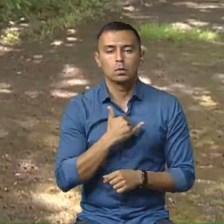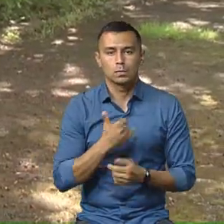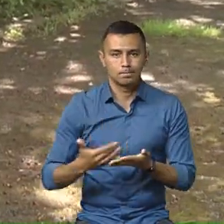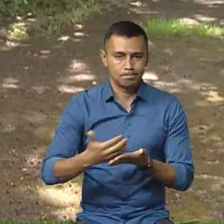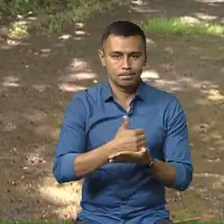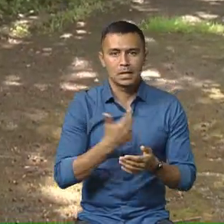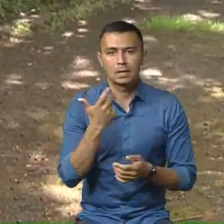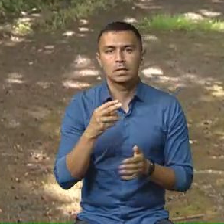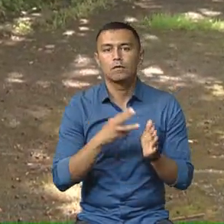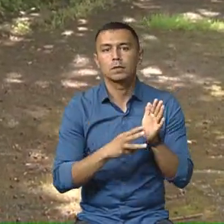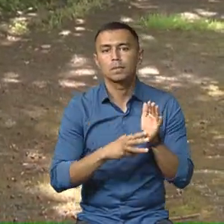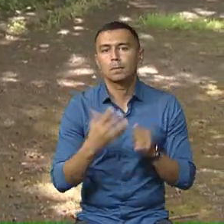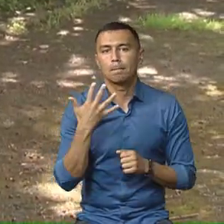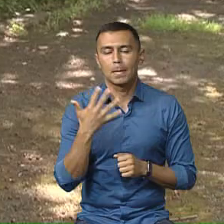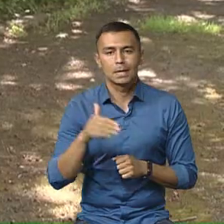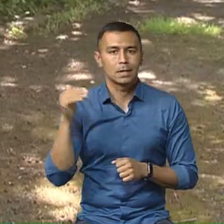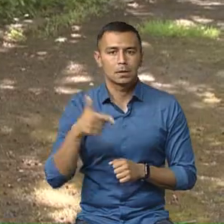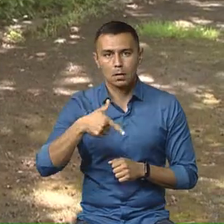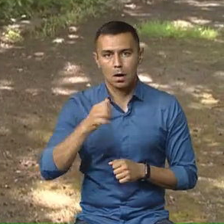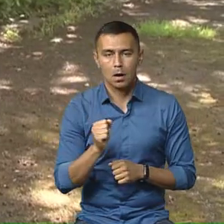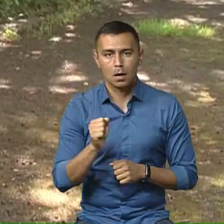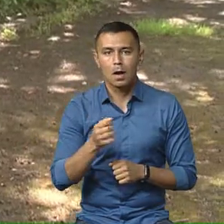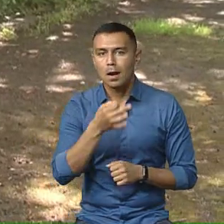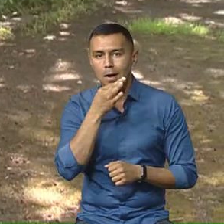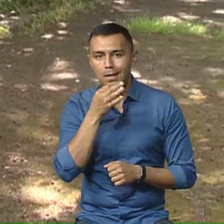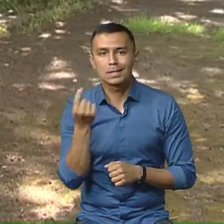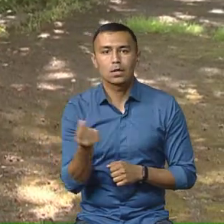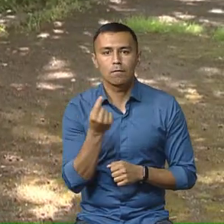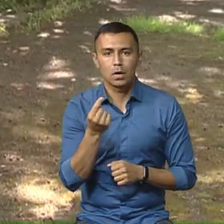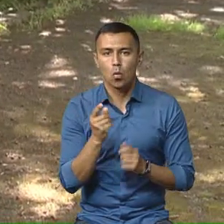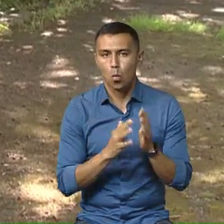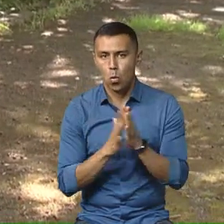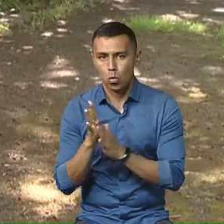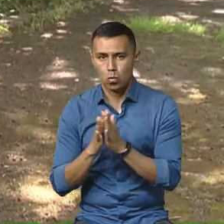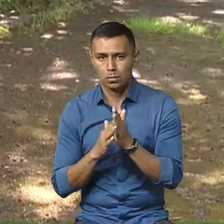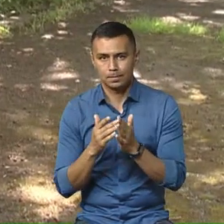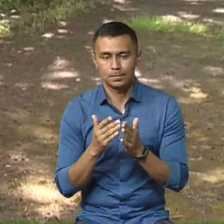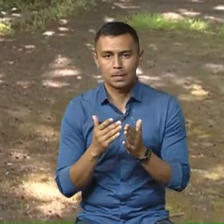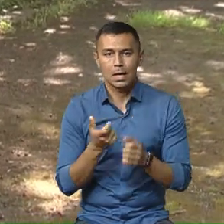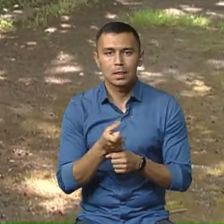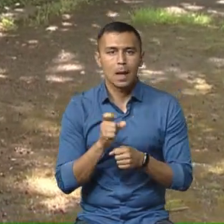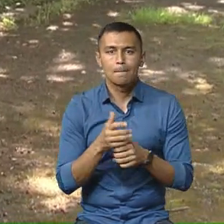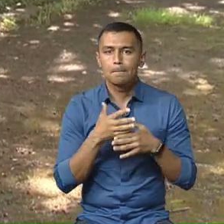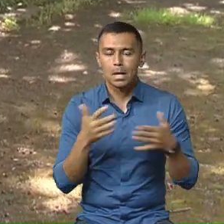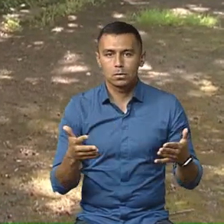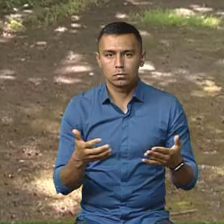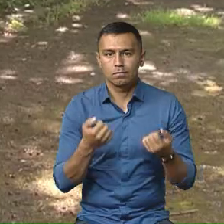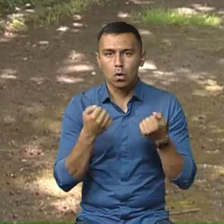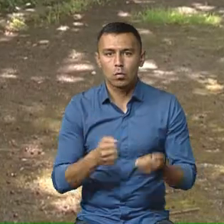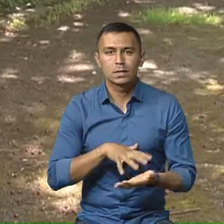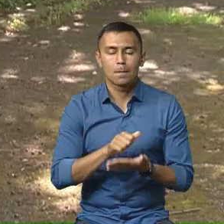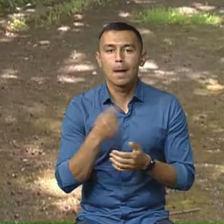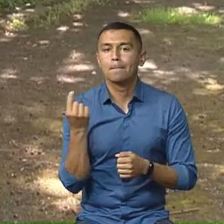збирання 385 тисяч гектарів ранніх зернових культур. Найбільшу питому вагу